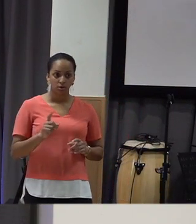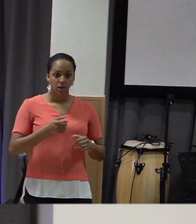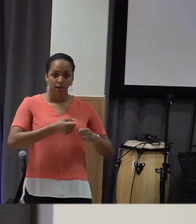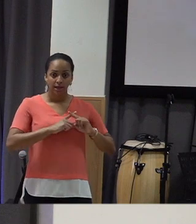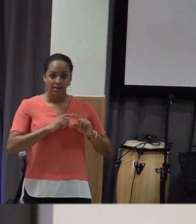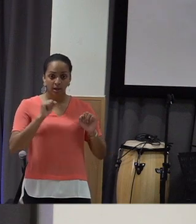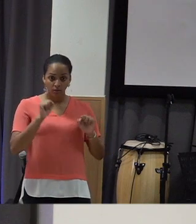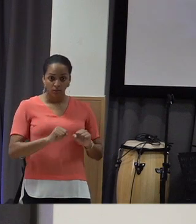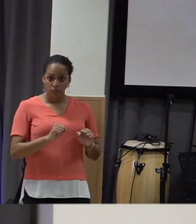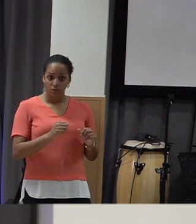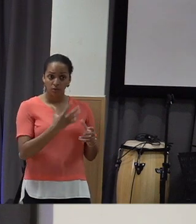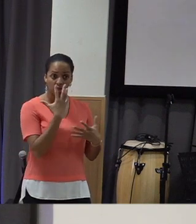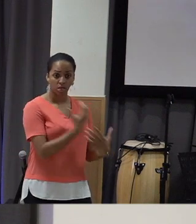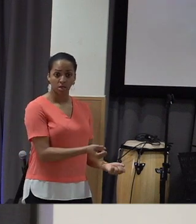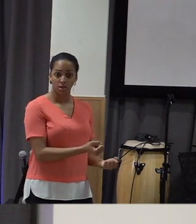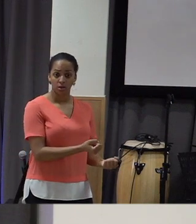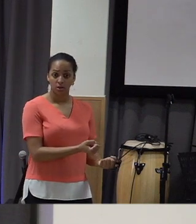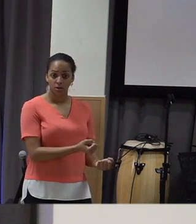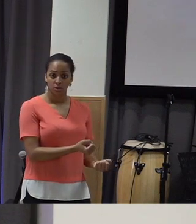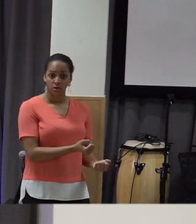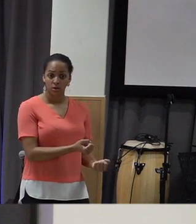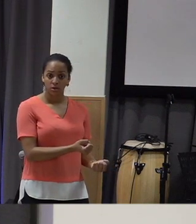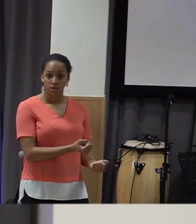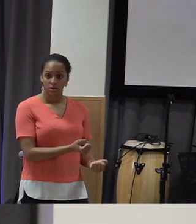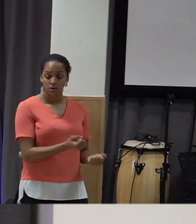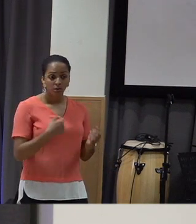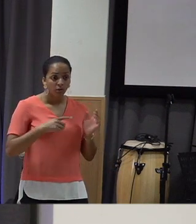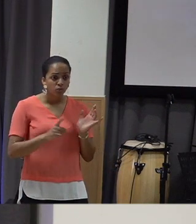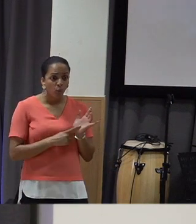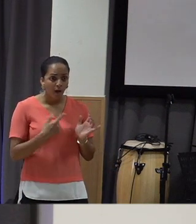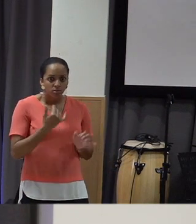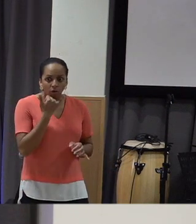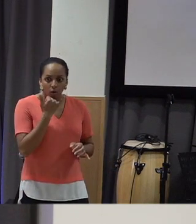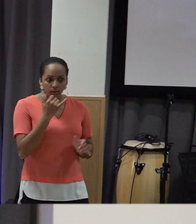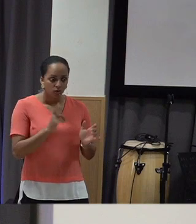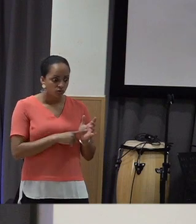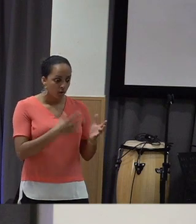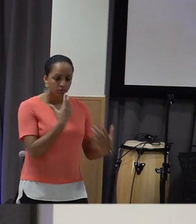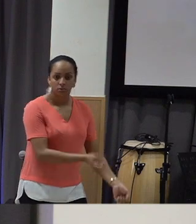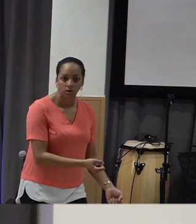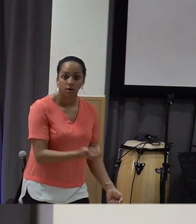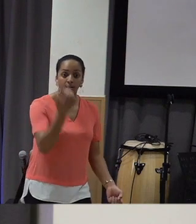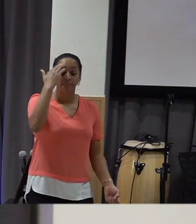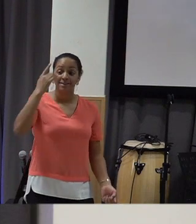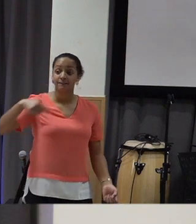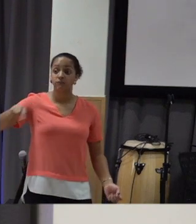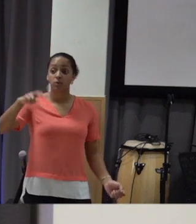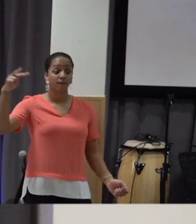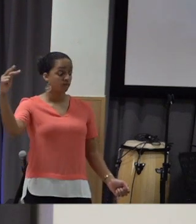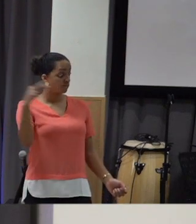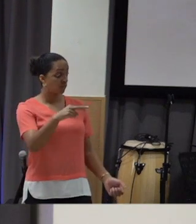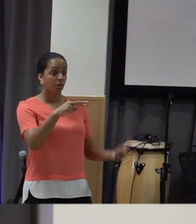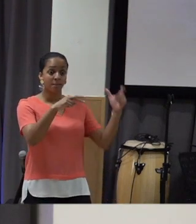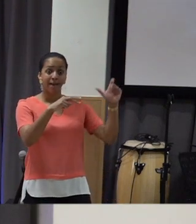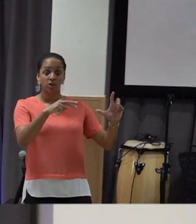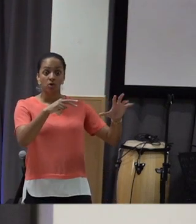tomber, un frère ou une sœur a le droit de se tromper, de chuter. Mais si tu vois quelqu'un chuter, mon frère, ma sœur,